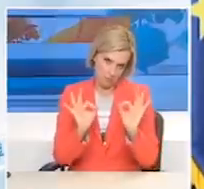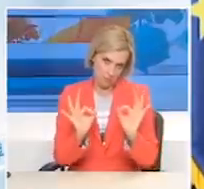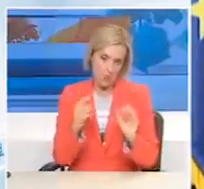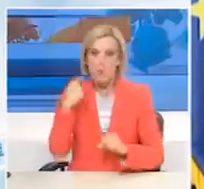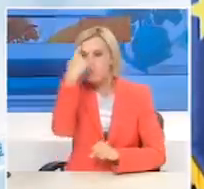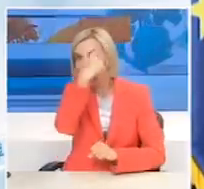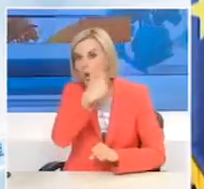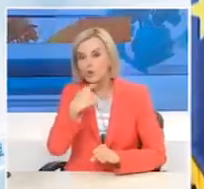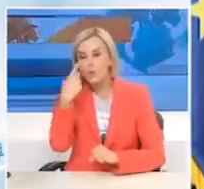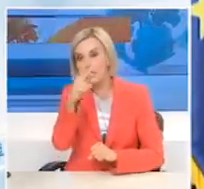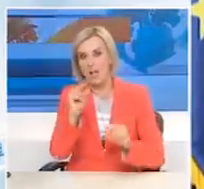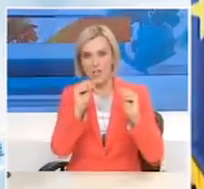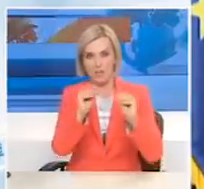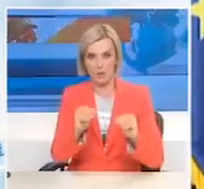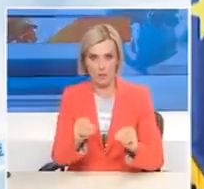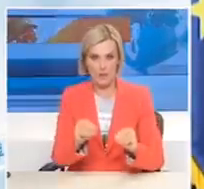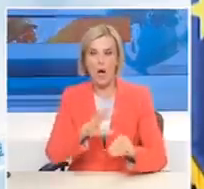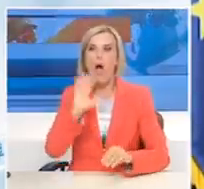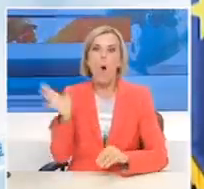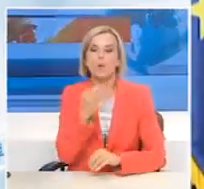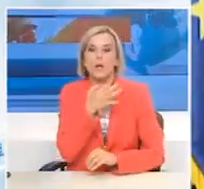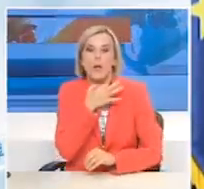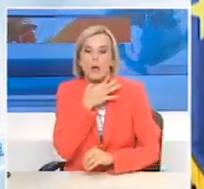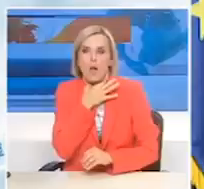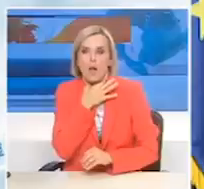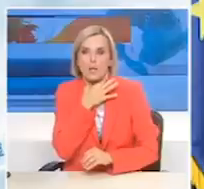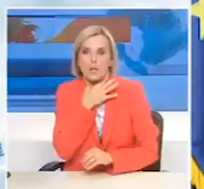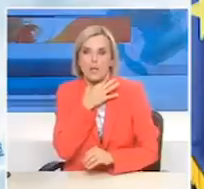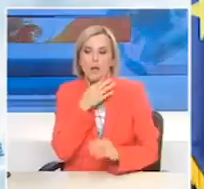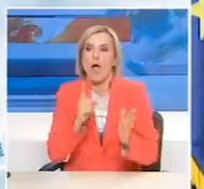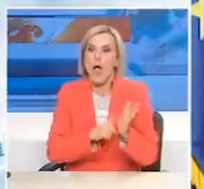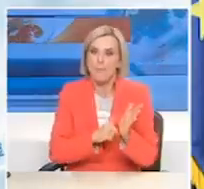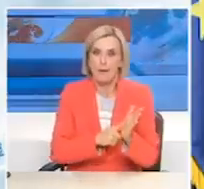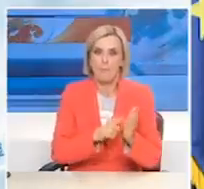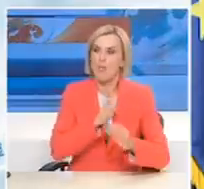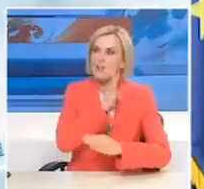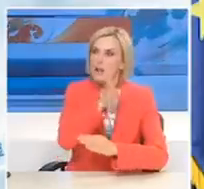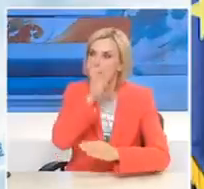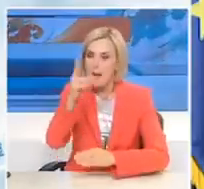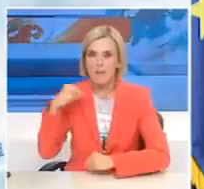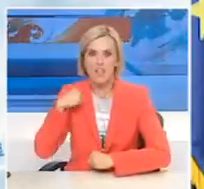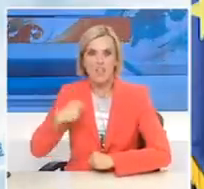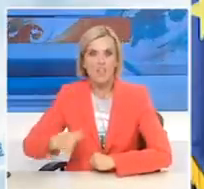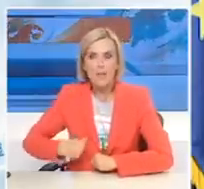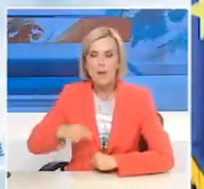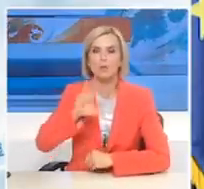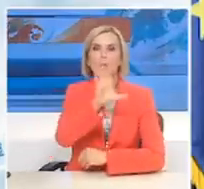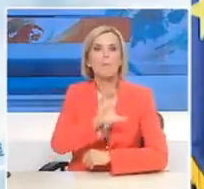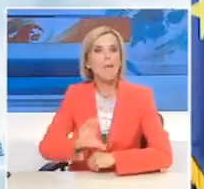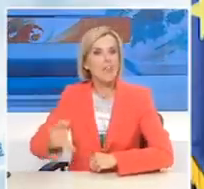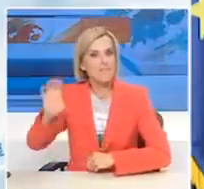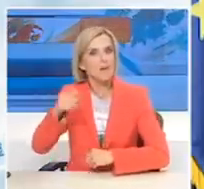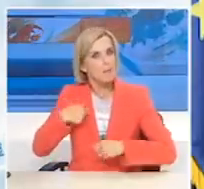όποτε χρειάστηκε επιχειρησιακά να μιλήσουμε με δημάρχους ή με περιφερειάρχες για ζητήματα διαχείρισης, το